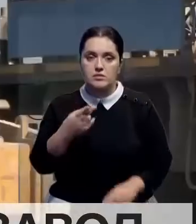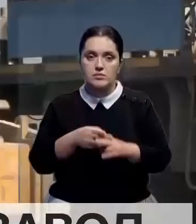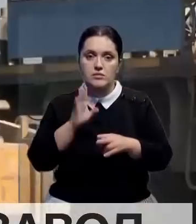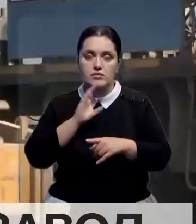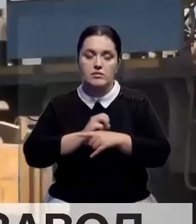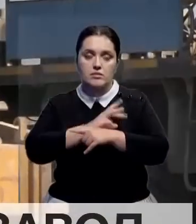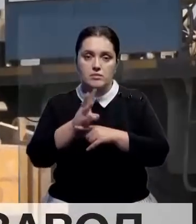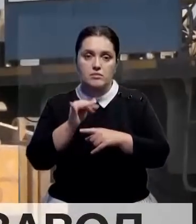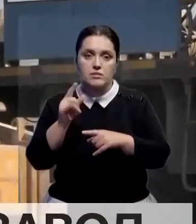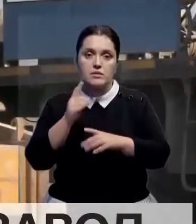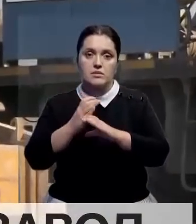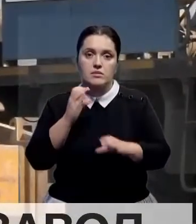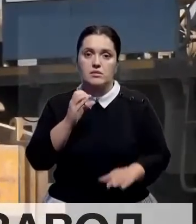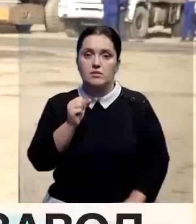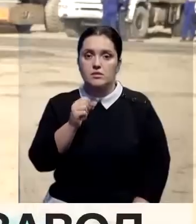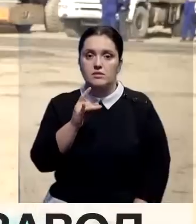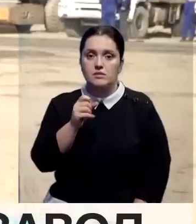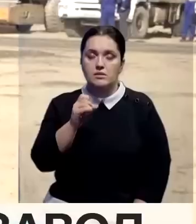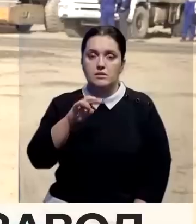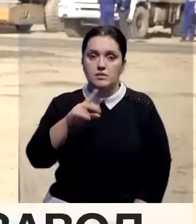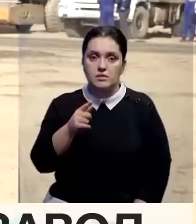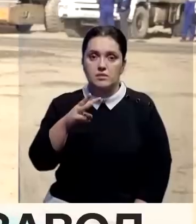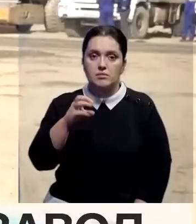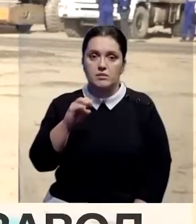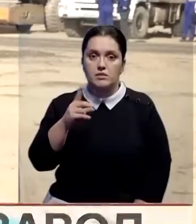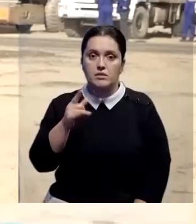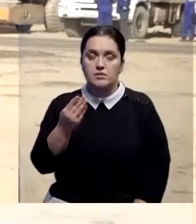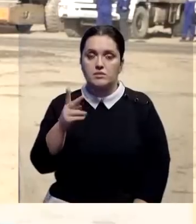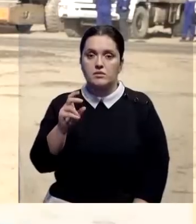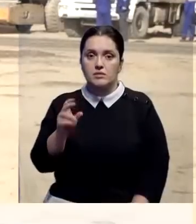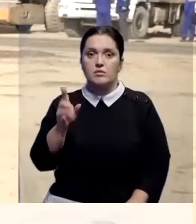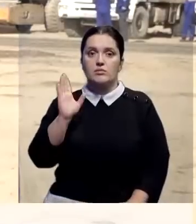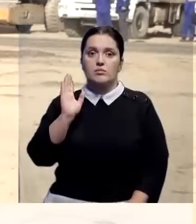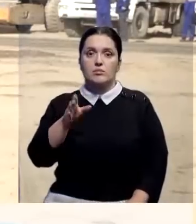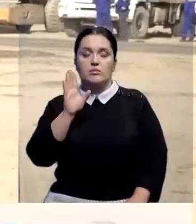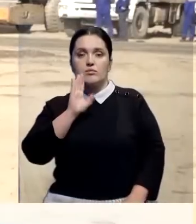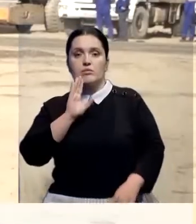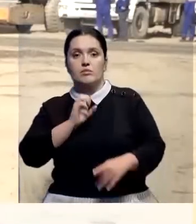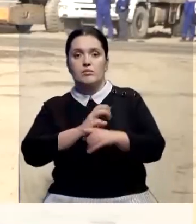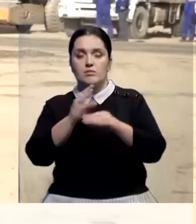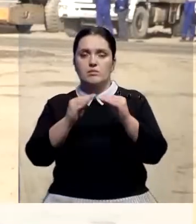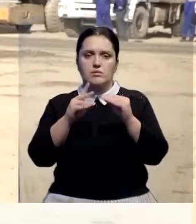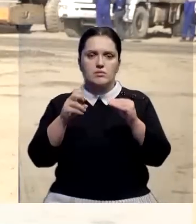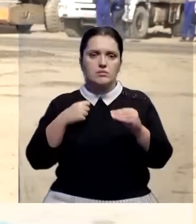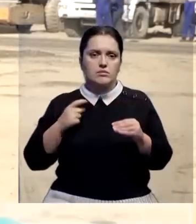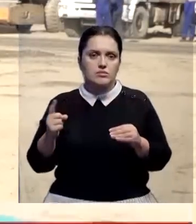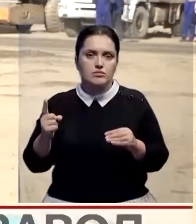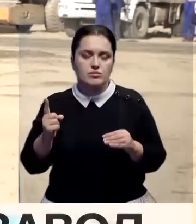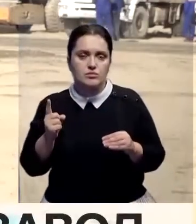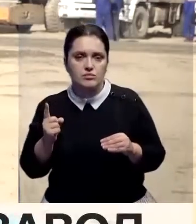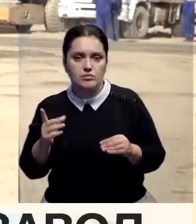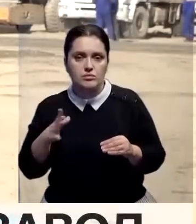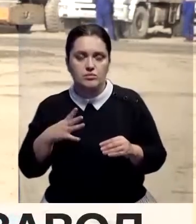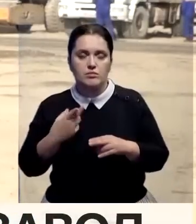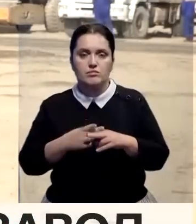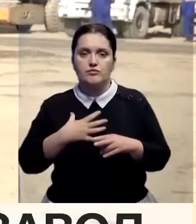водоснабжение из водопровода Астрахань-Мангышлак. Наконец-то решится вопрос с питьевой водой. 10 лет мы ждали этого момента. Это большой и очень